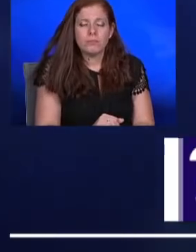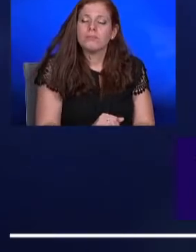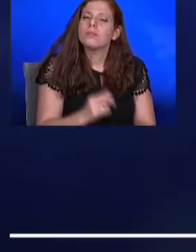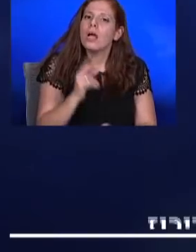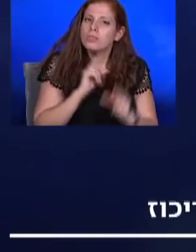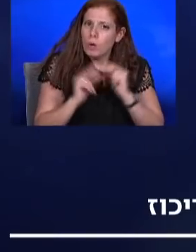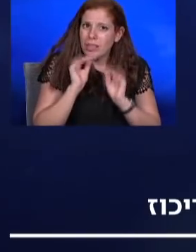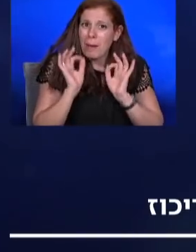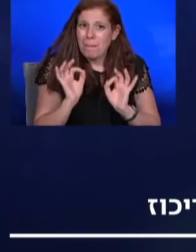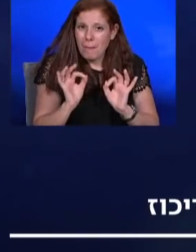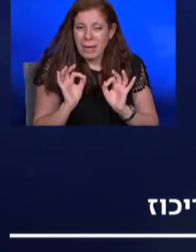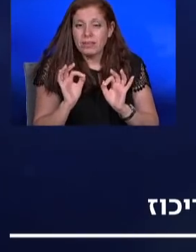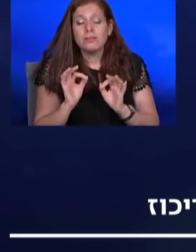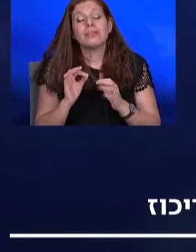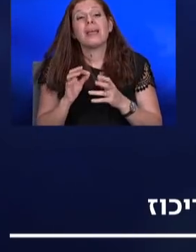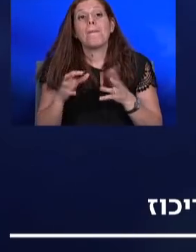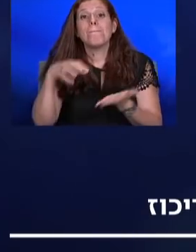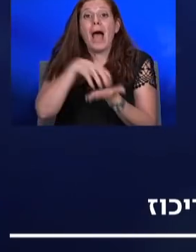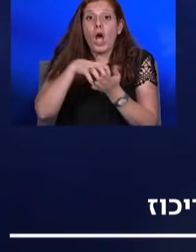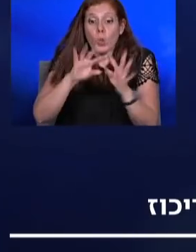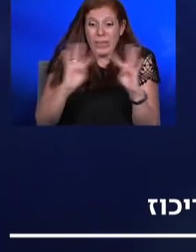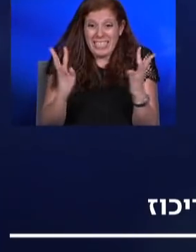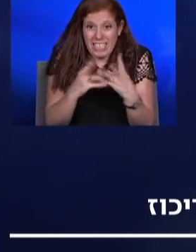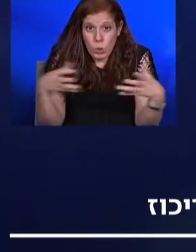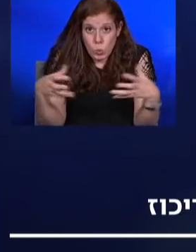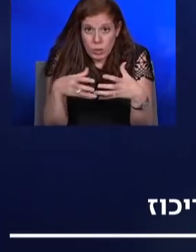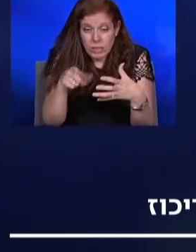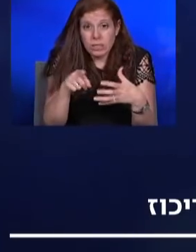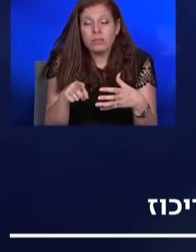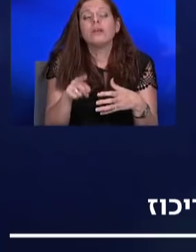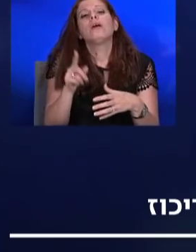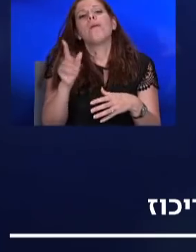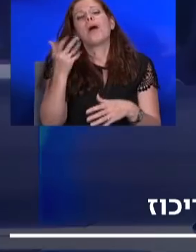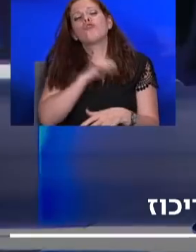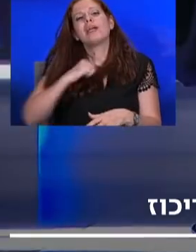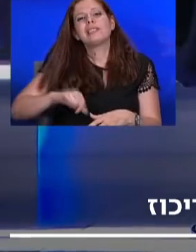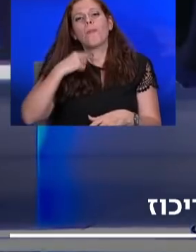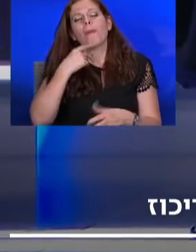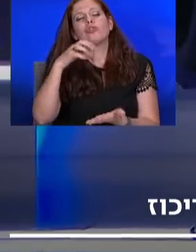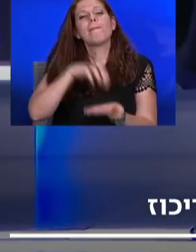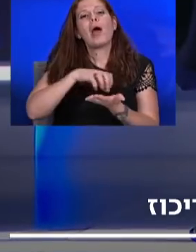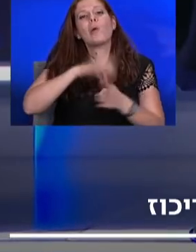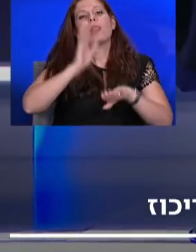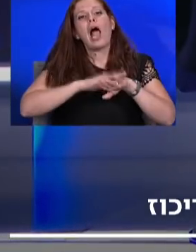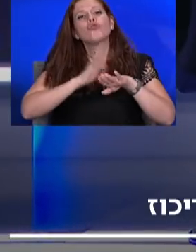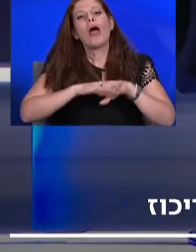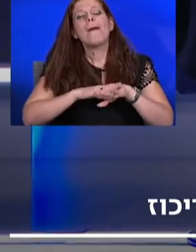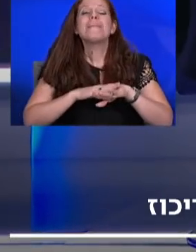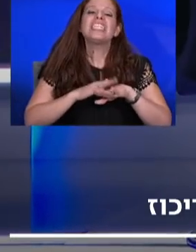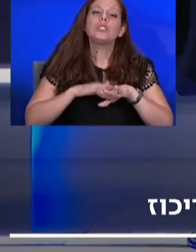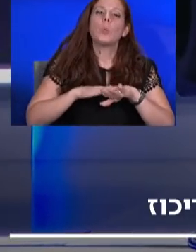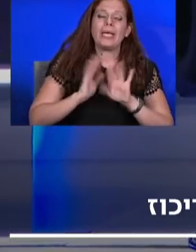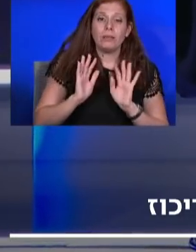מחנות ריכוז. מה שהיא קוראת לו זה מה שהסינים קוראים להם מחנות לחינוך מחדש, או מחנות להכשרה מקצועית. הסינים מודים שיש מקומות כאלה.